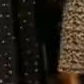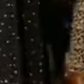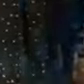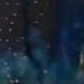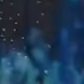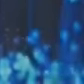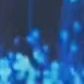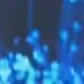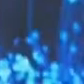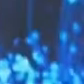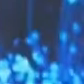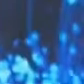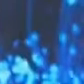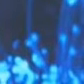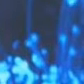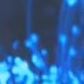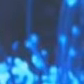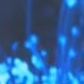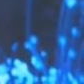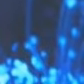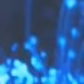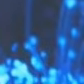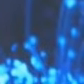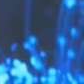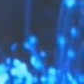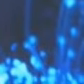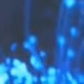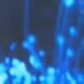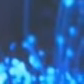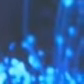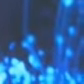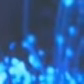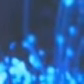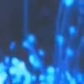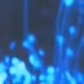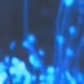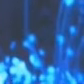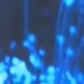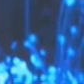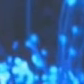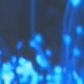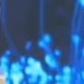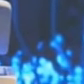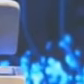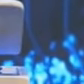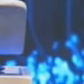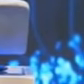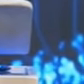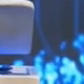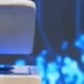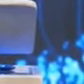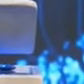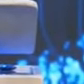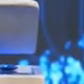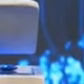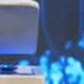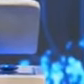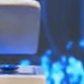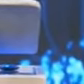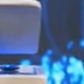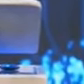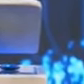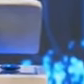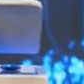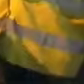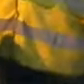guérison salut délivrance la grâce de dieu viendra si chaque